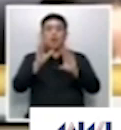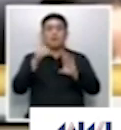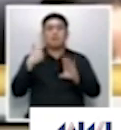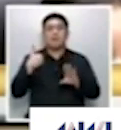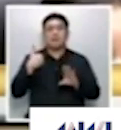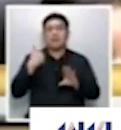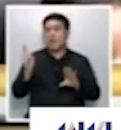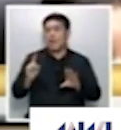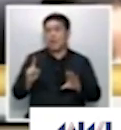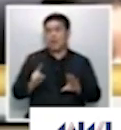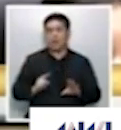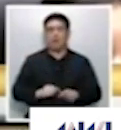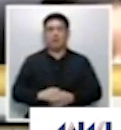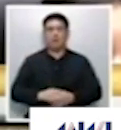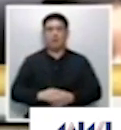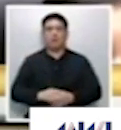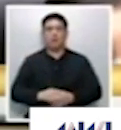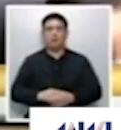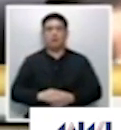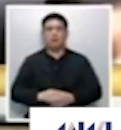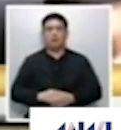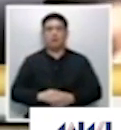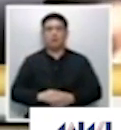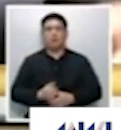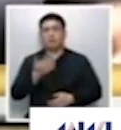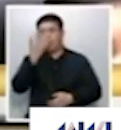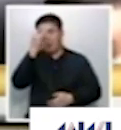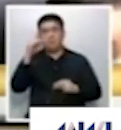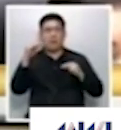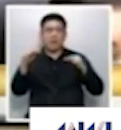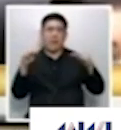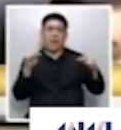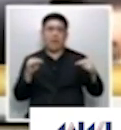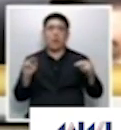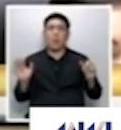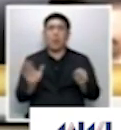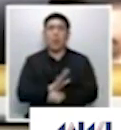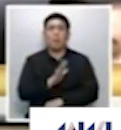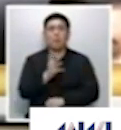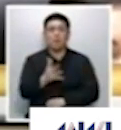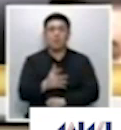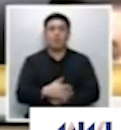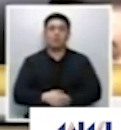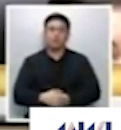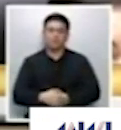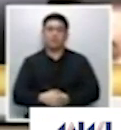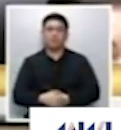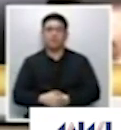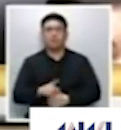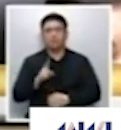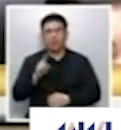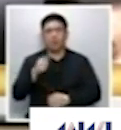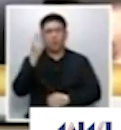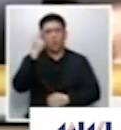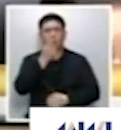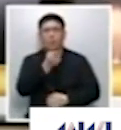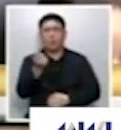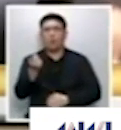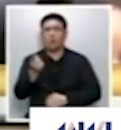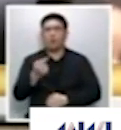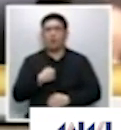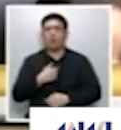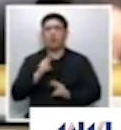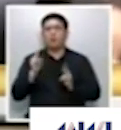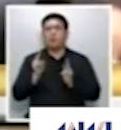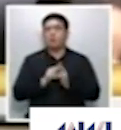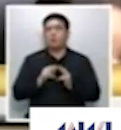1ใน3ของคดีเพราะขาดพยานหลักฐานก็เป็นที่ยอมรับครับก็เป็นที่รู้กันว่าคดีข่มขื